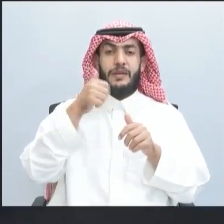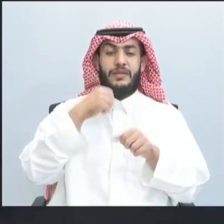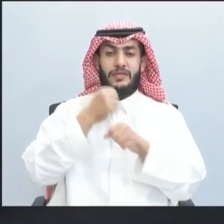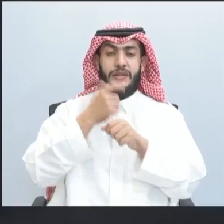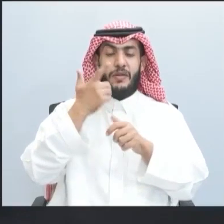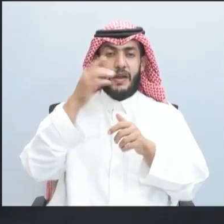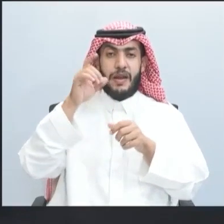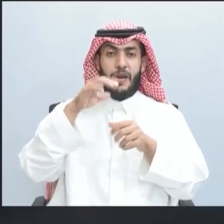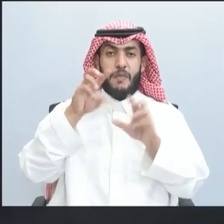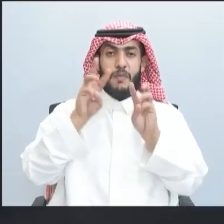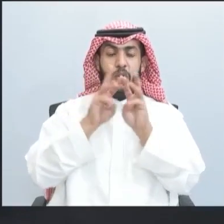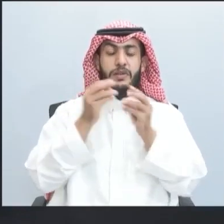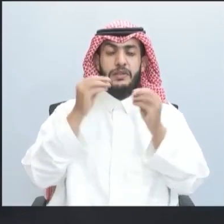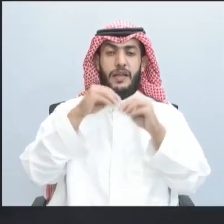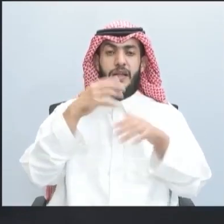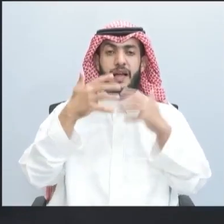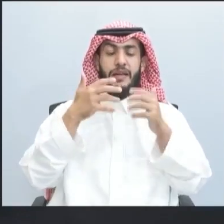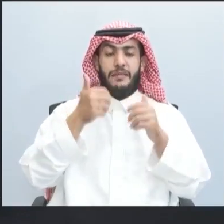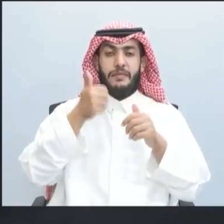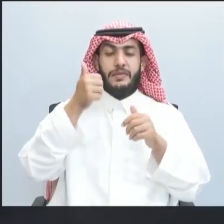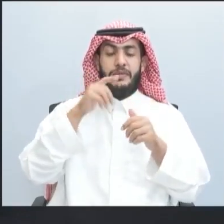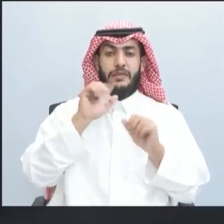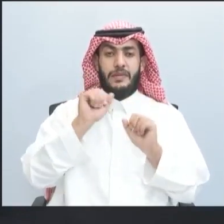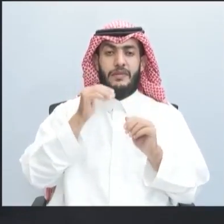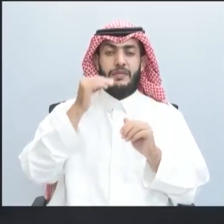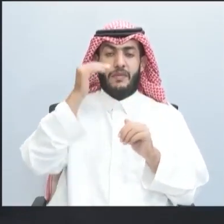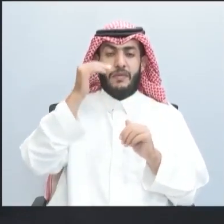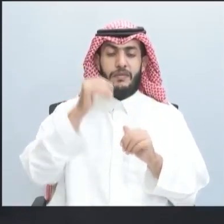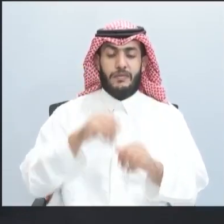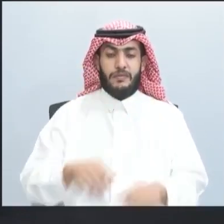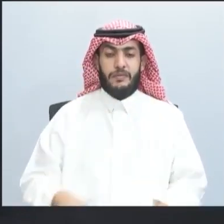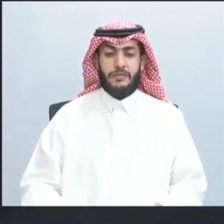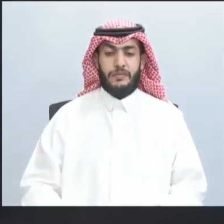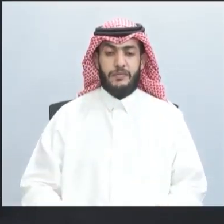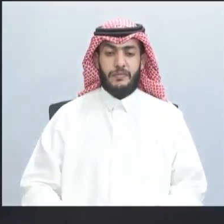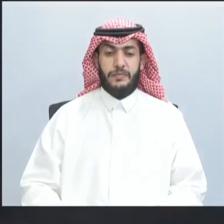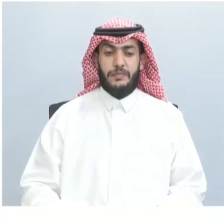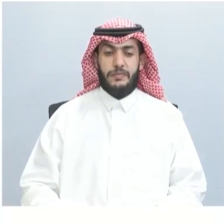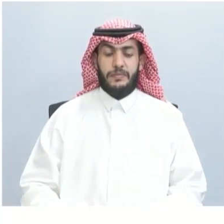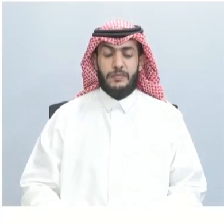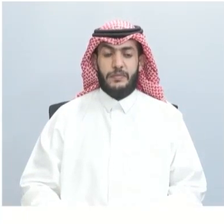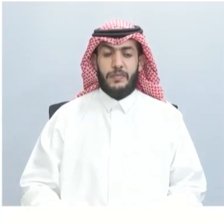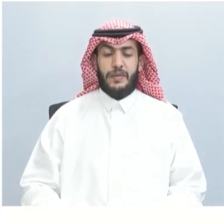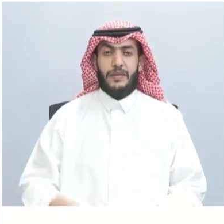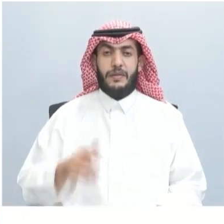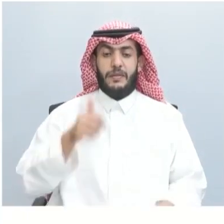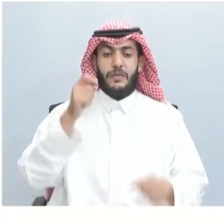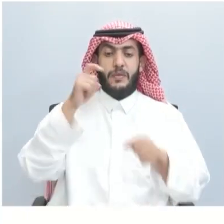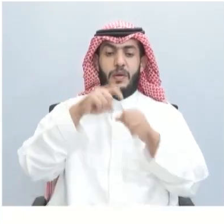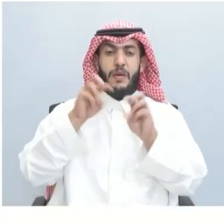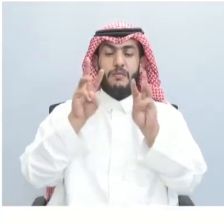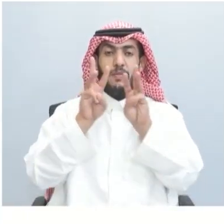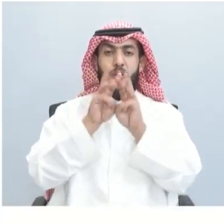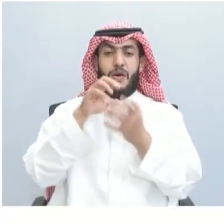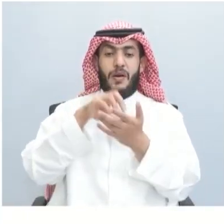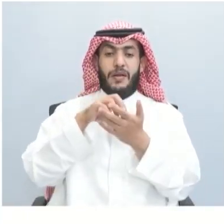العميل لجعل الموقع يظهر في محركات البحث او يظهر في اعلى التصنيف من خلال الوصول الى الموقع